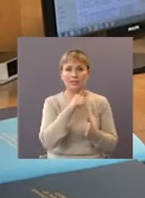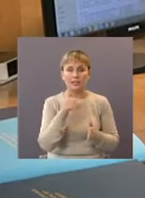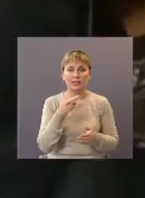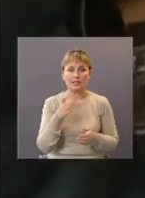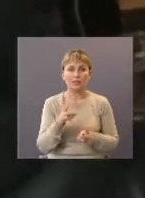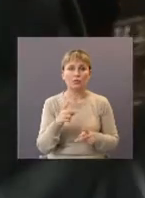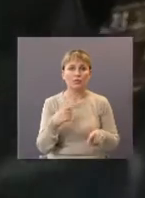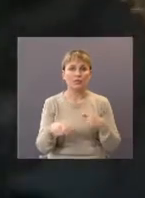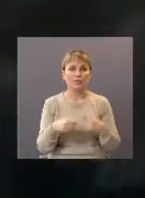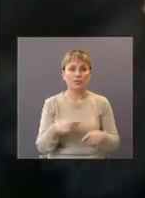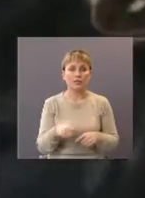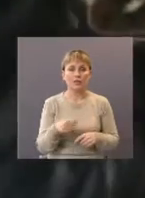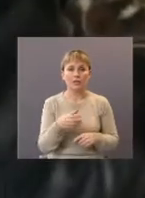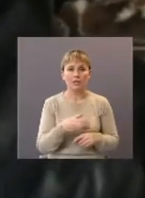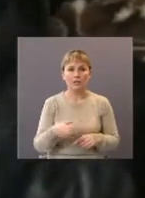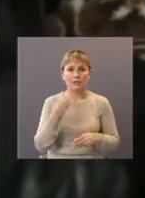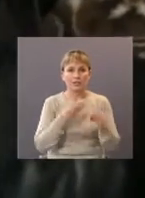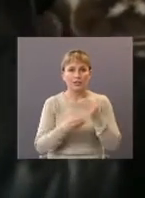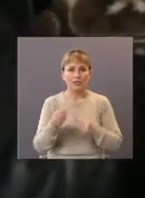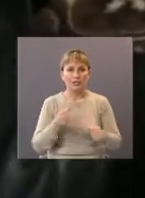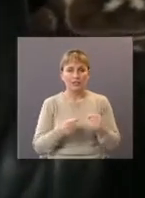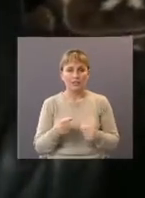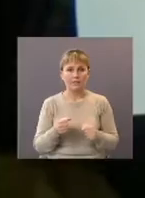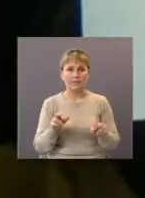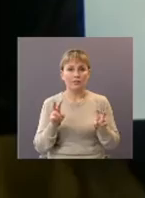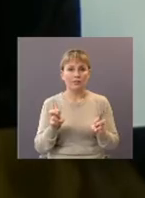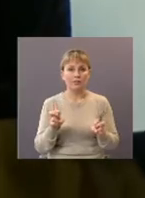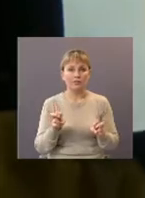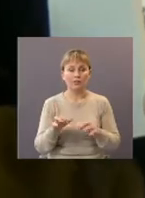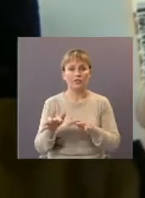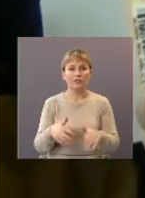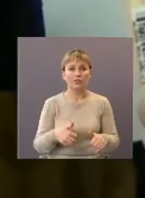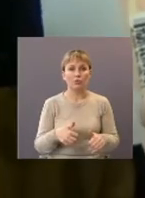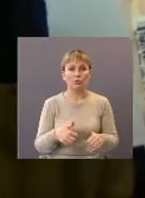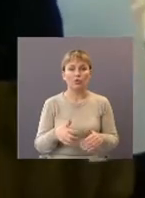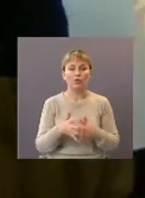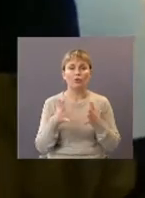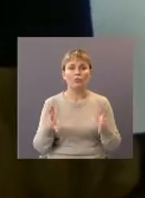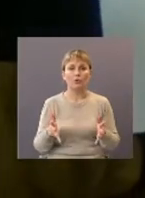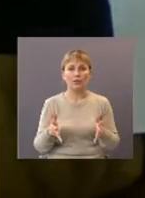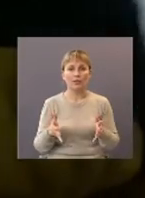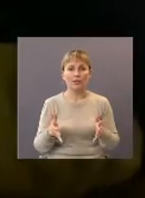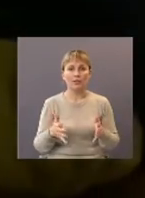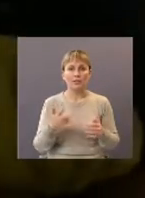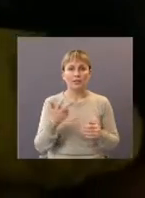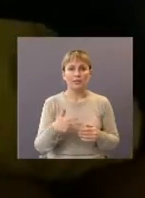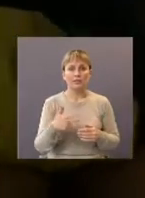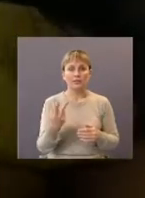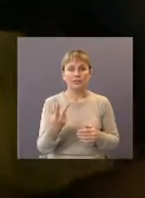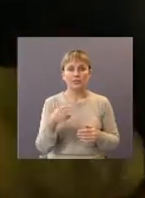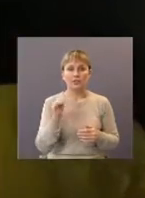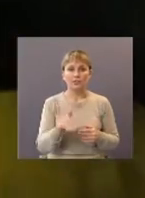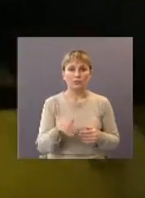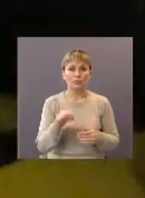которые реализуют алкогольную продукцию, фальшивые акцизные марки. Конфисковано более 332 тысячи